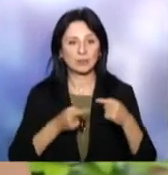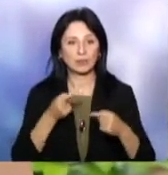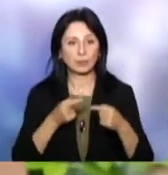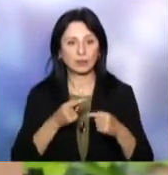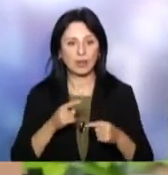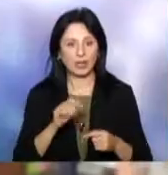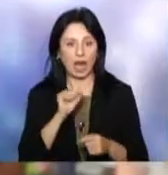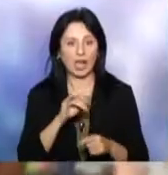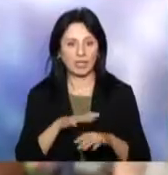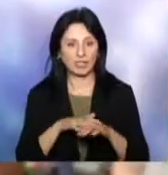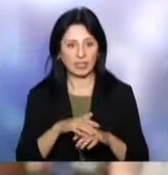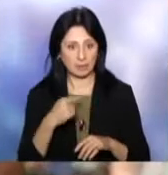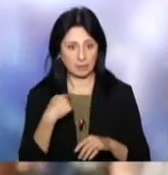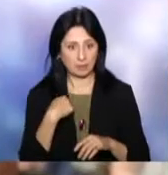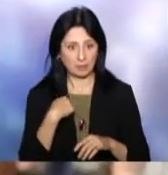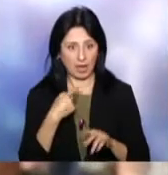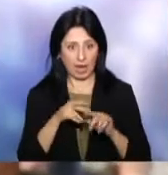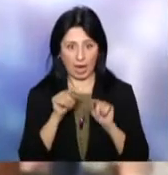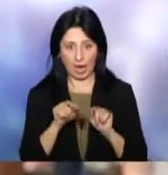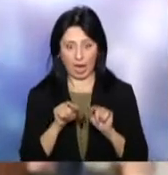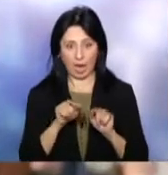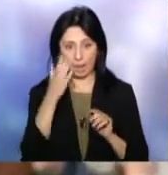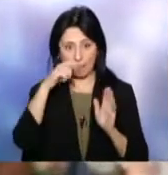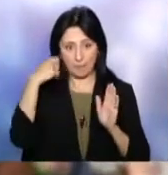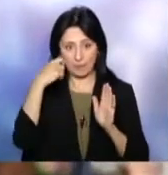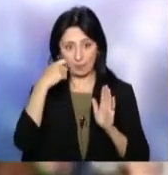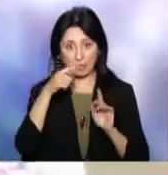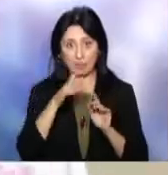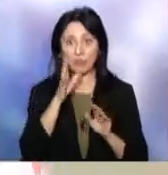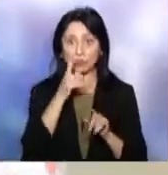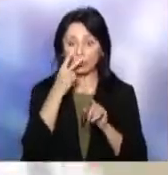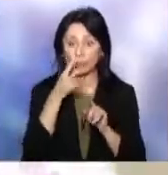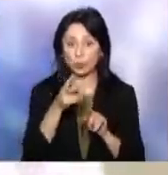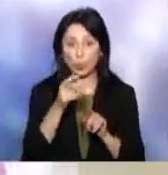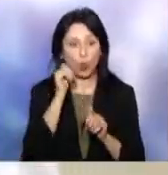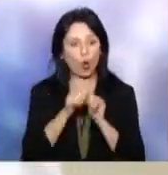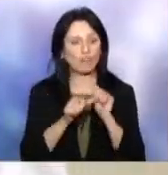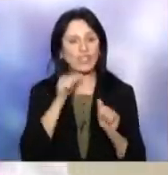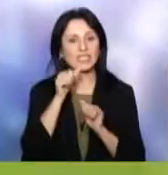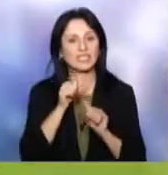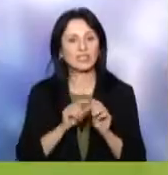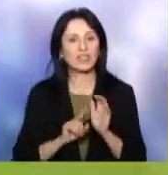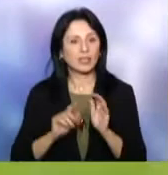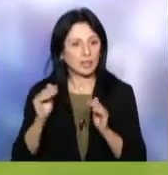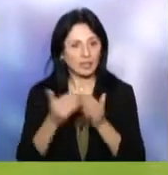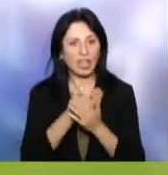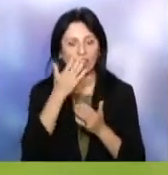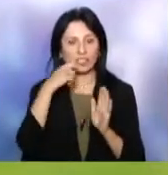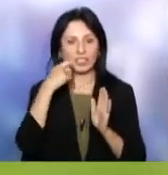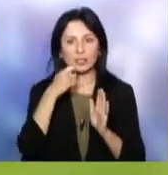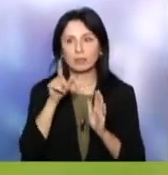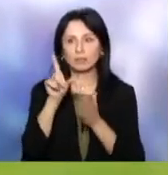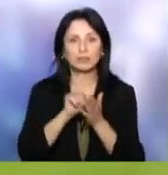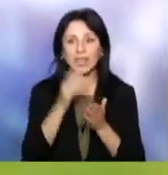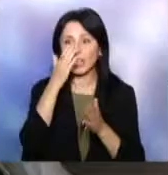საბრძოლველ აქციას. მე აი ამ ფილმის პრემიერის დღეს ყოველ წელიწად თავიდან მიიღებ ამ ფილმს, რადგანაც ფილმი